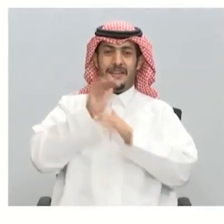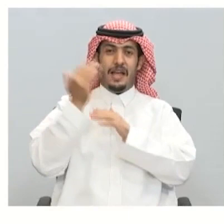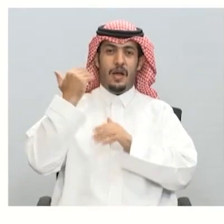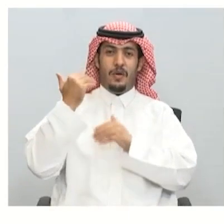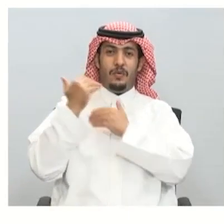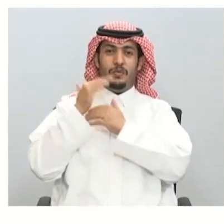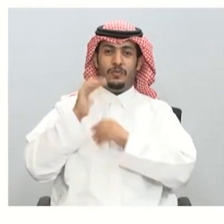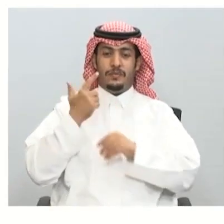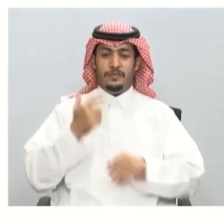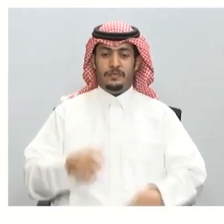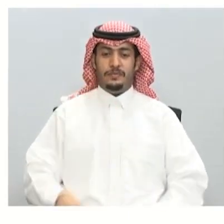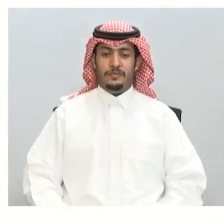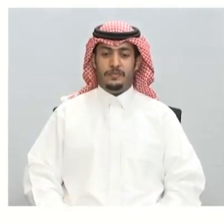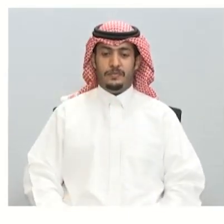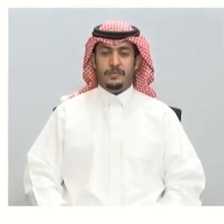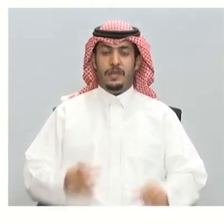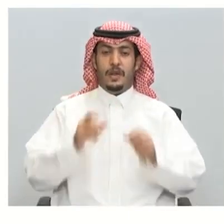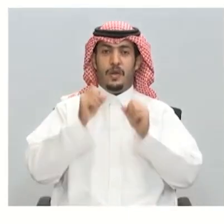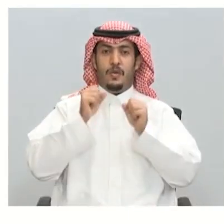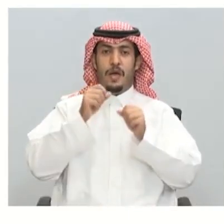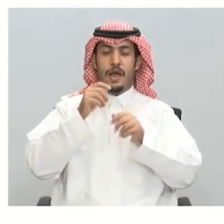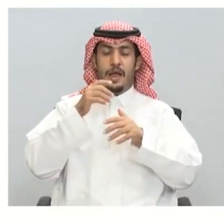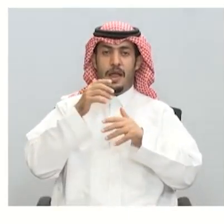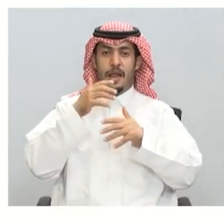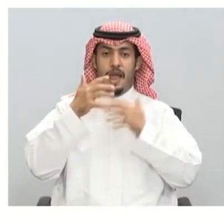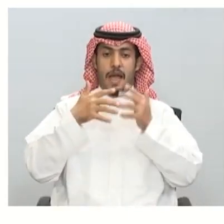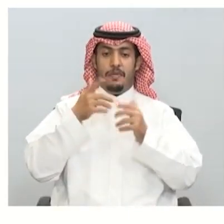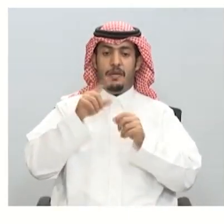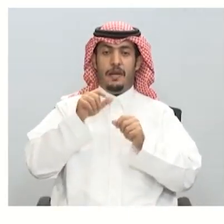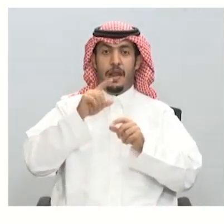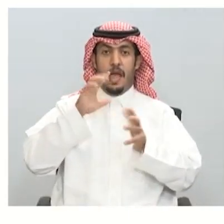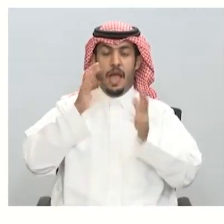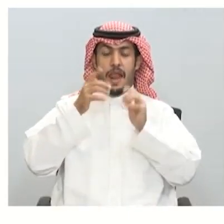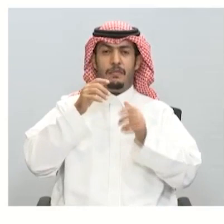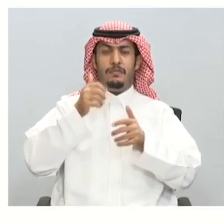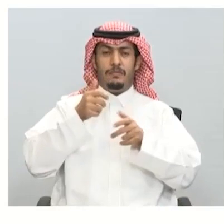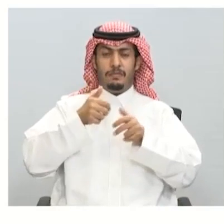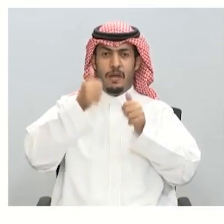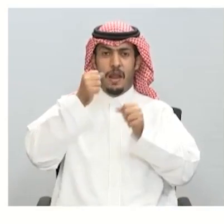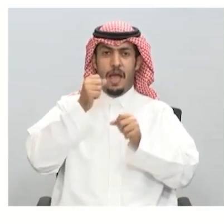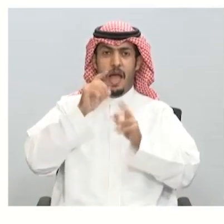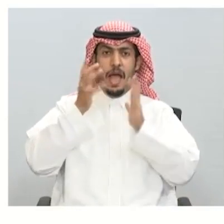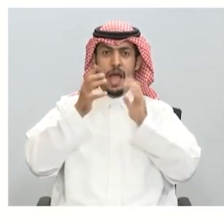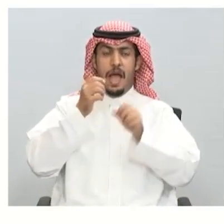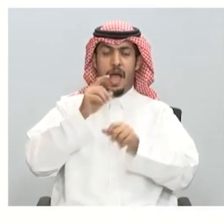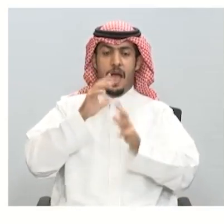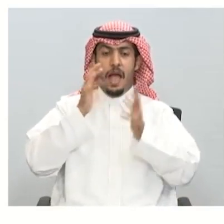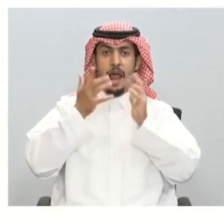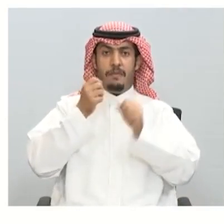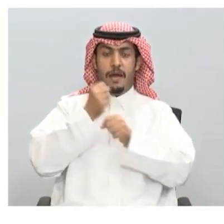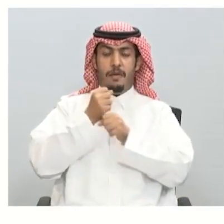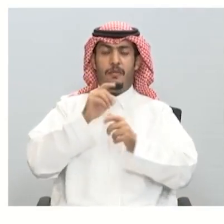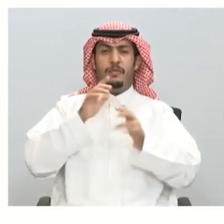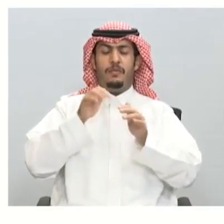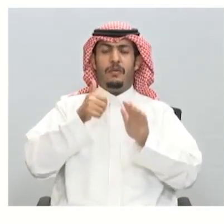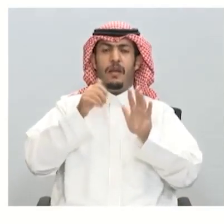السابق ذكرنا القوه العامله ذكرنا ان العالم يتكون او عالم الاعمال يتكون من مئات الالاف